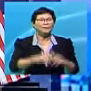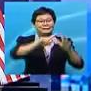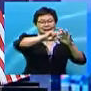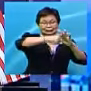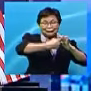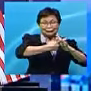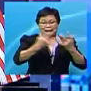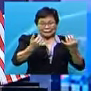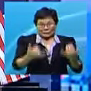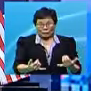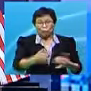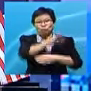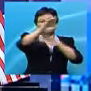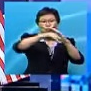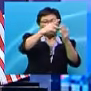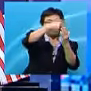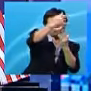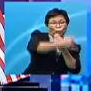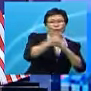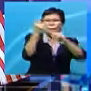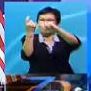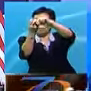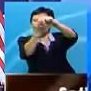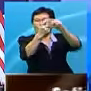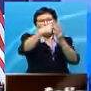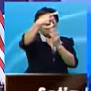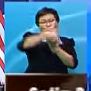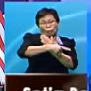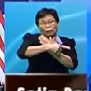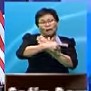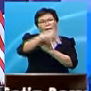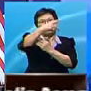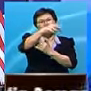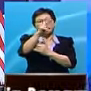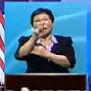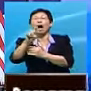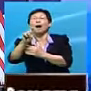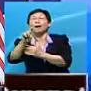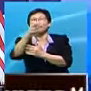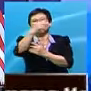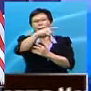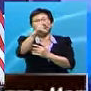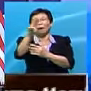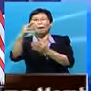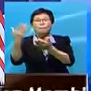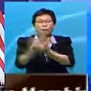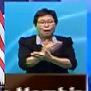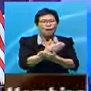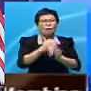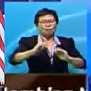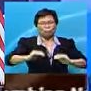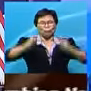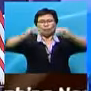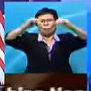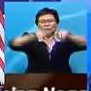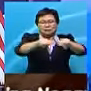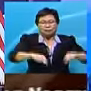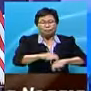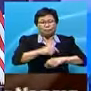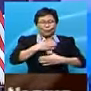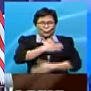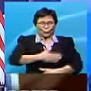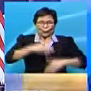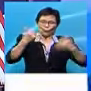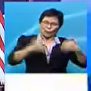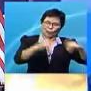Berkuat kuasa hari ini, semua projek pembinaan program perumahan rakyat PPR baharu dan projek menaik taraf kawasan rekreasi